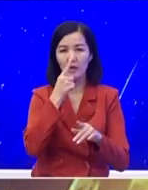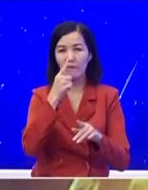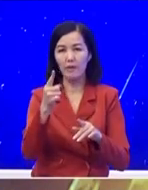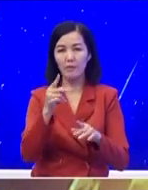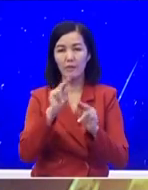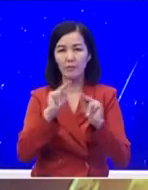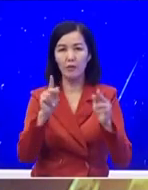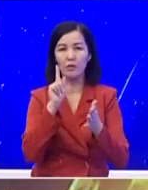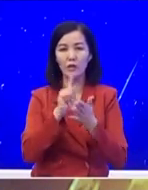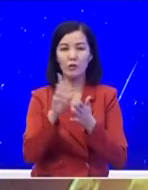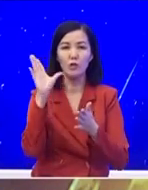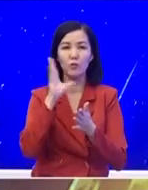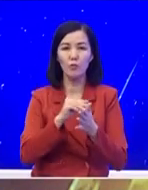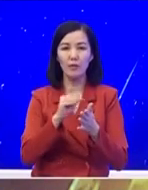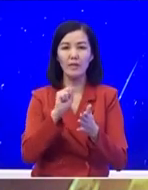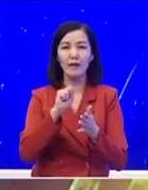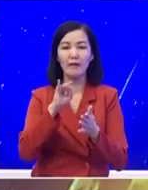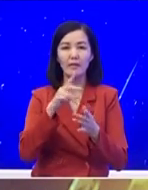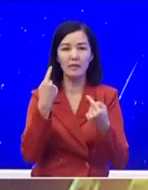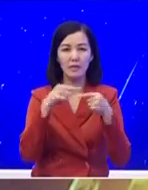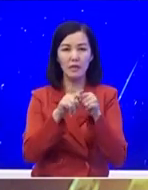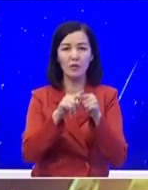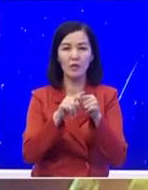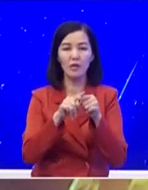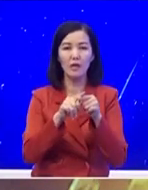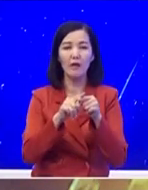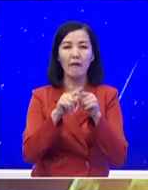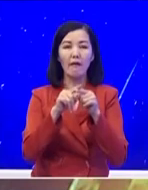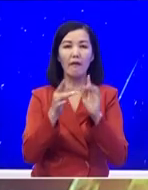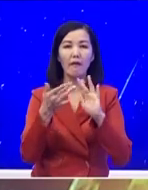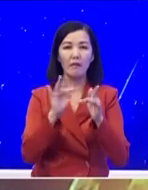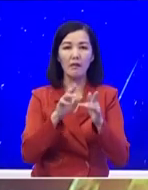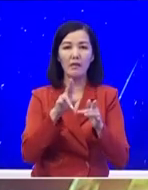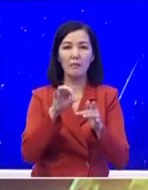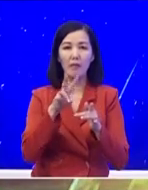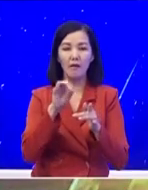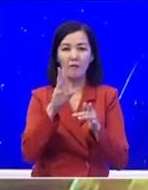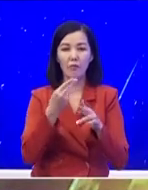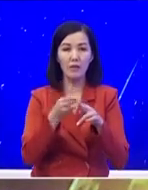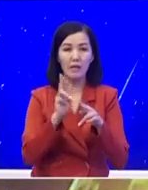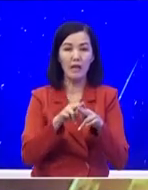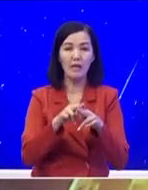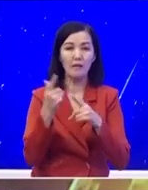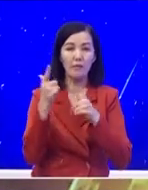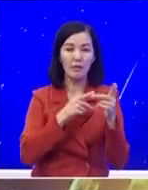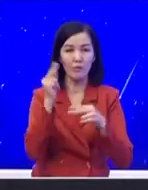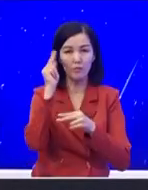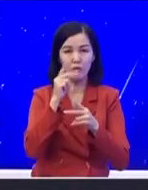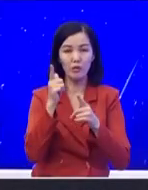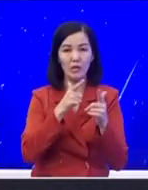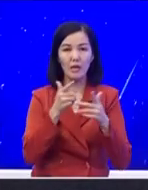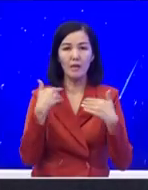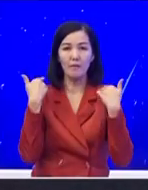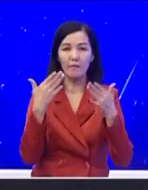дистанционном формате педагоги должны уметь работать с IT-технологиями в виде интернет-платформ. Для этого в рамках подготовленных курсов учителям